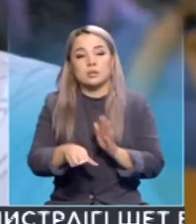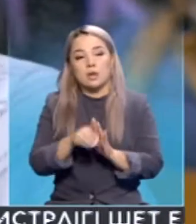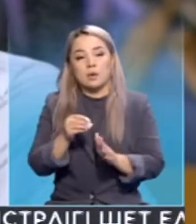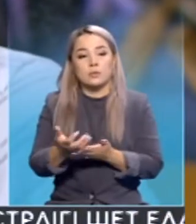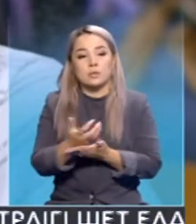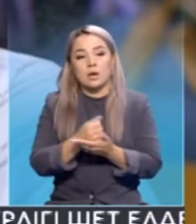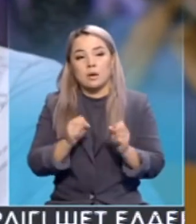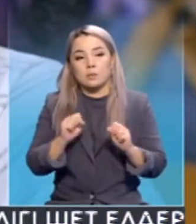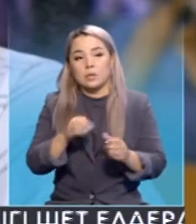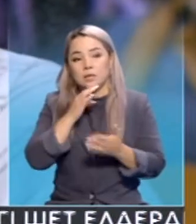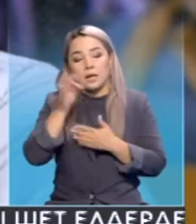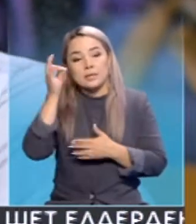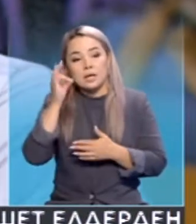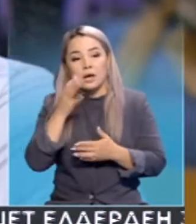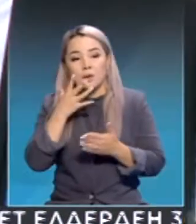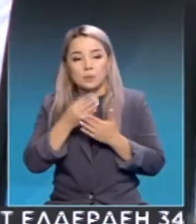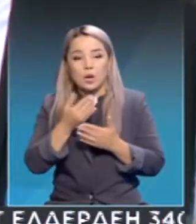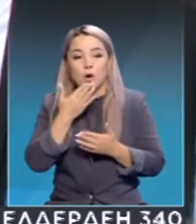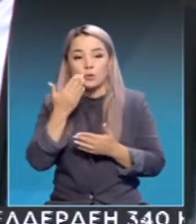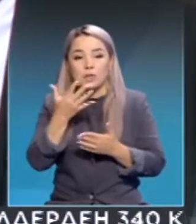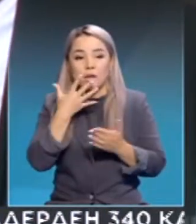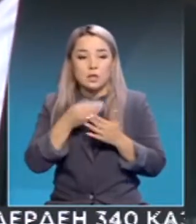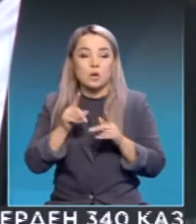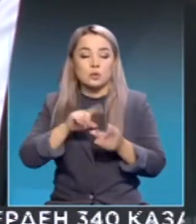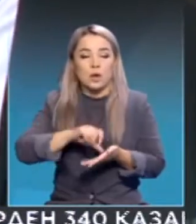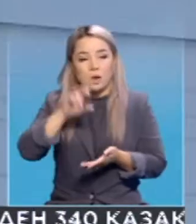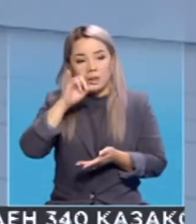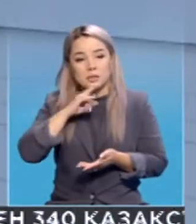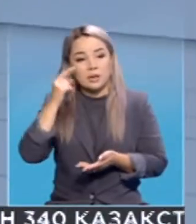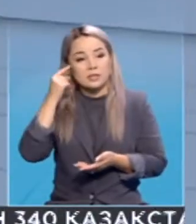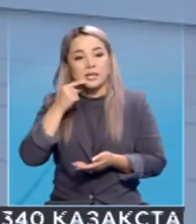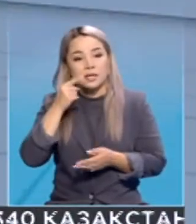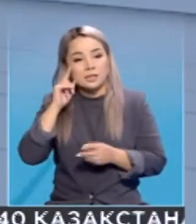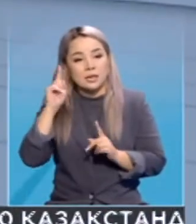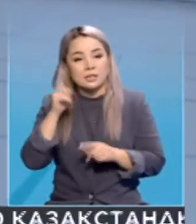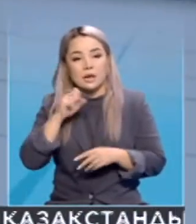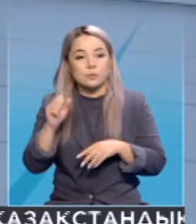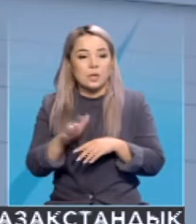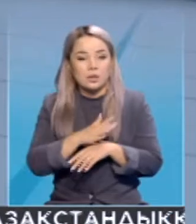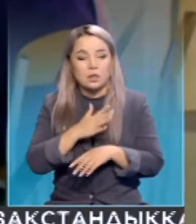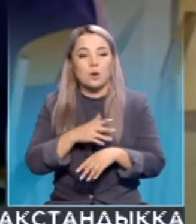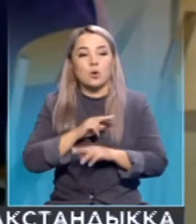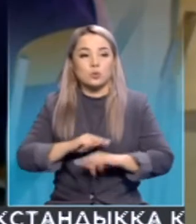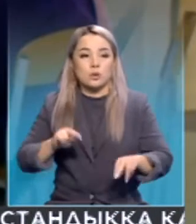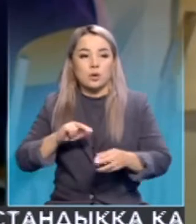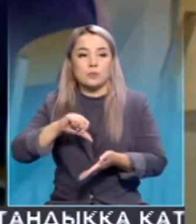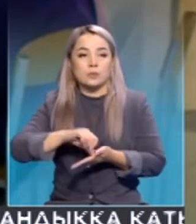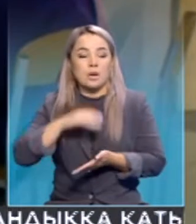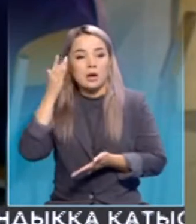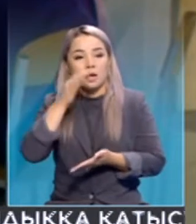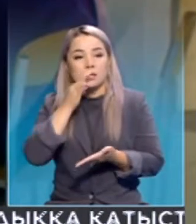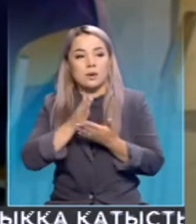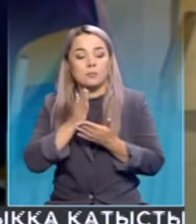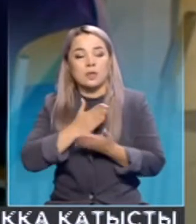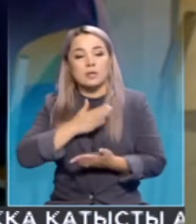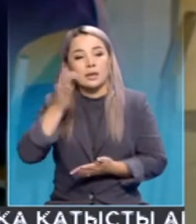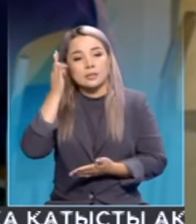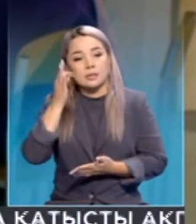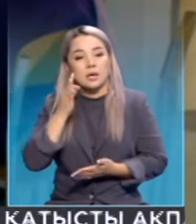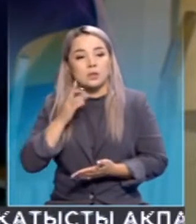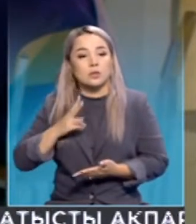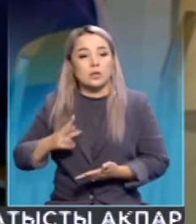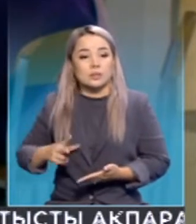үлгерді. Ұлты неміс болса да қазақ тілін жетік меңгерген, қабілетін шыңдап, ұстаз болуды армандайды. Мен немістің